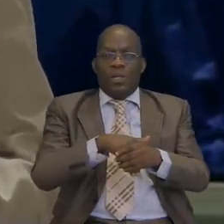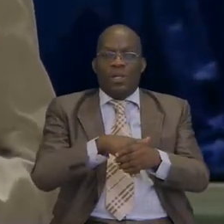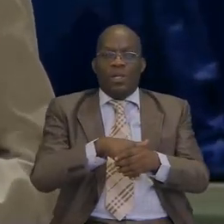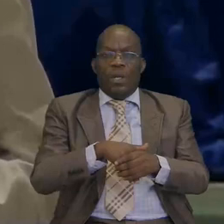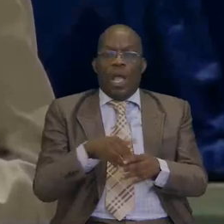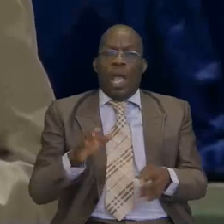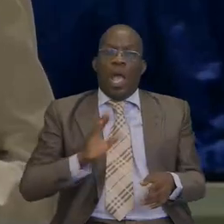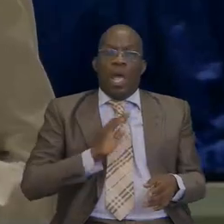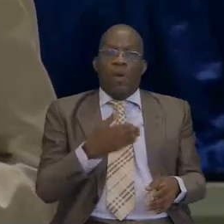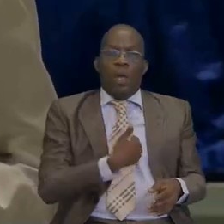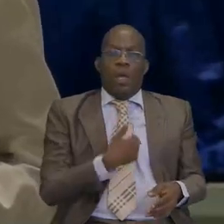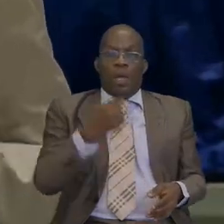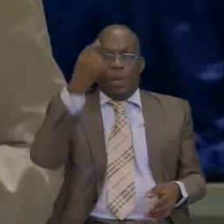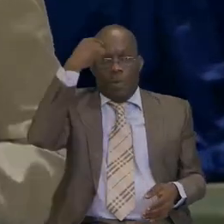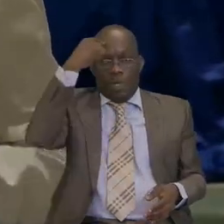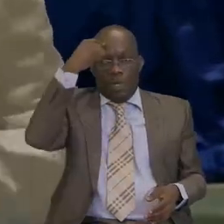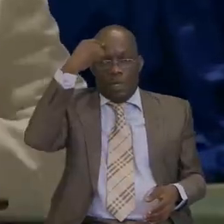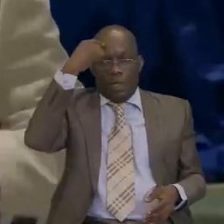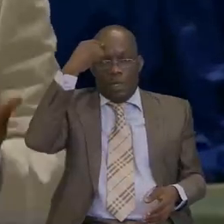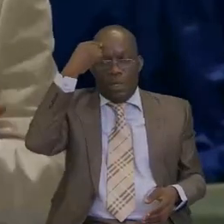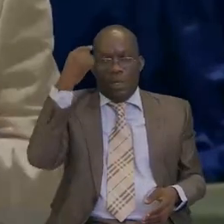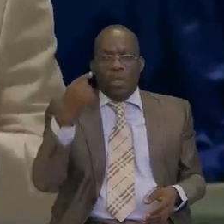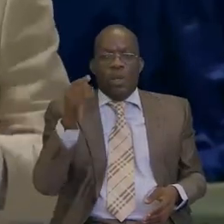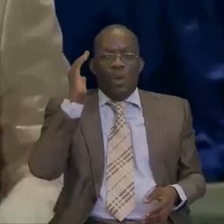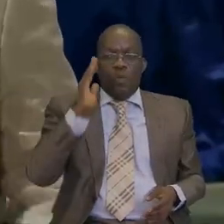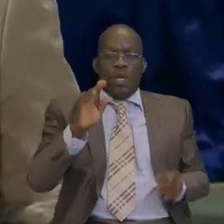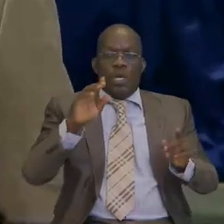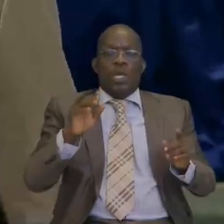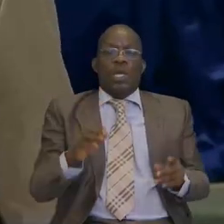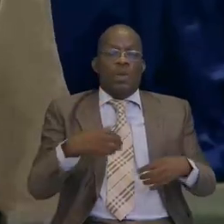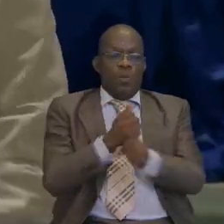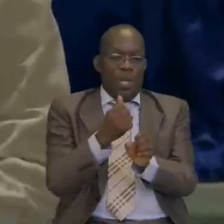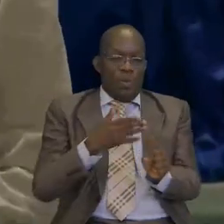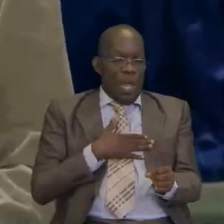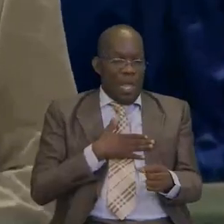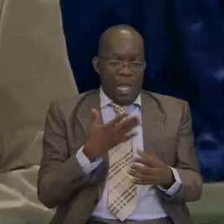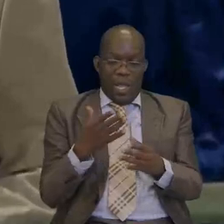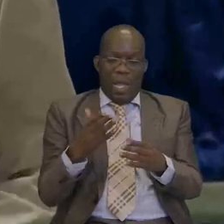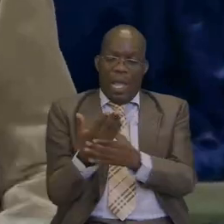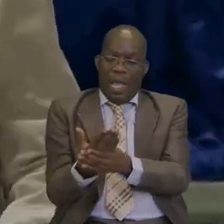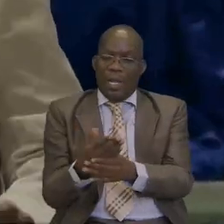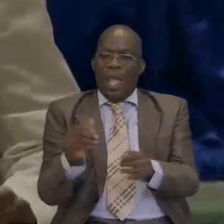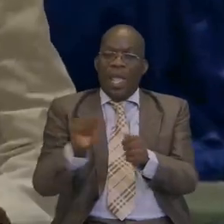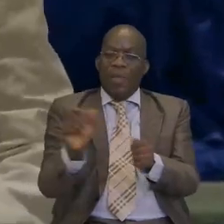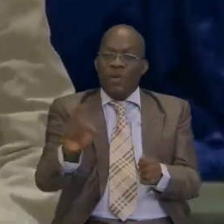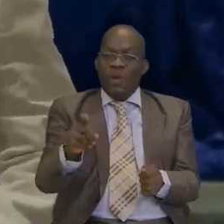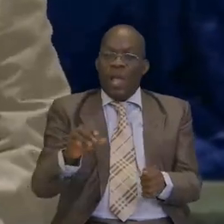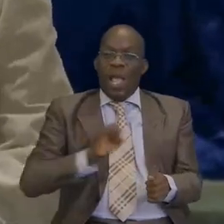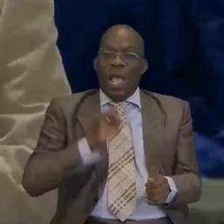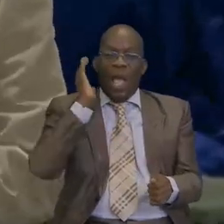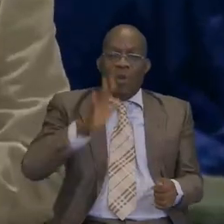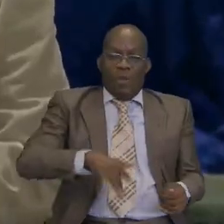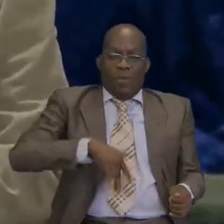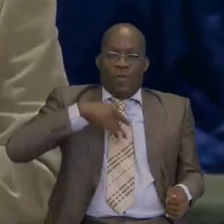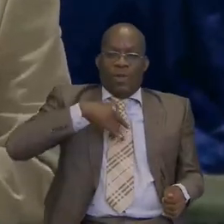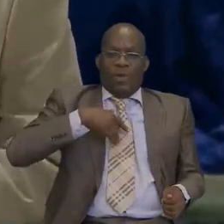d'amour. Quand je vais me marier, oh, le marié va entrer dans mes doigts, dans mes orteils. Je vais